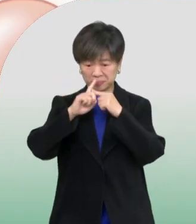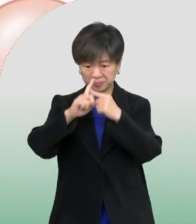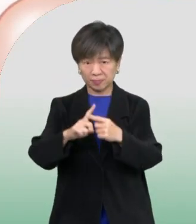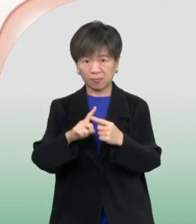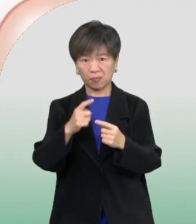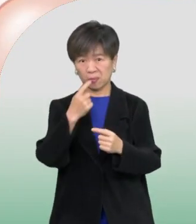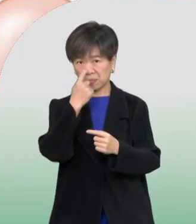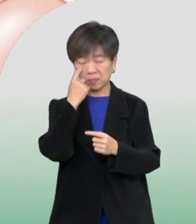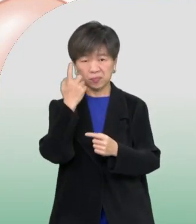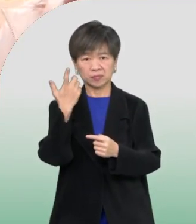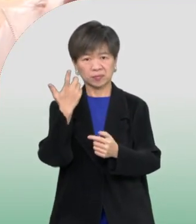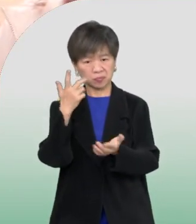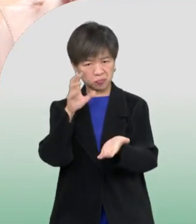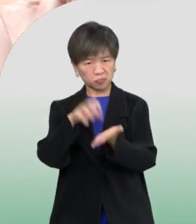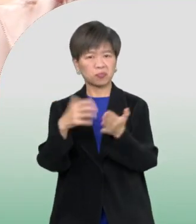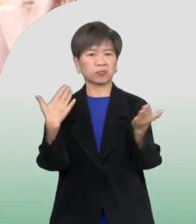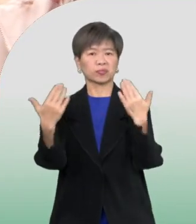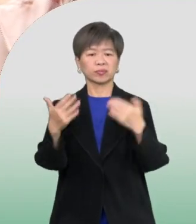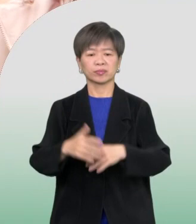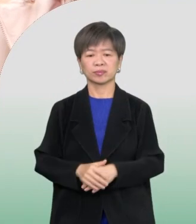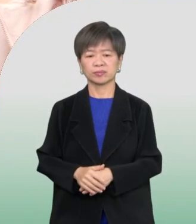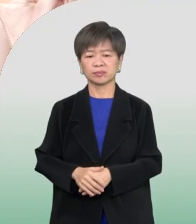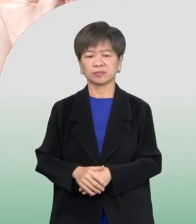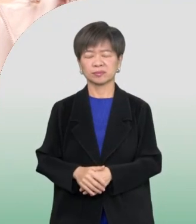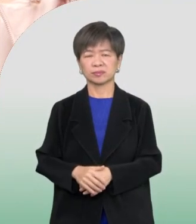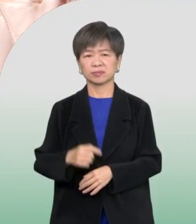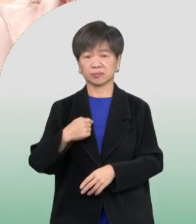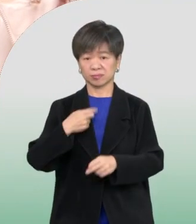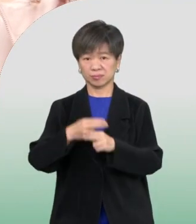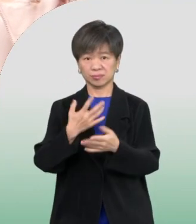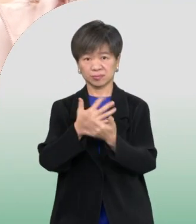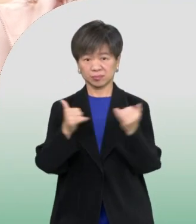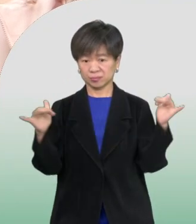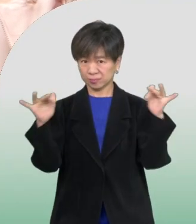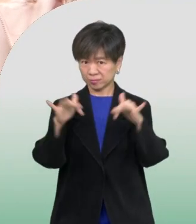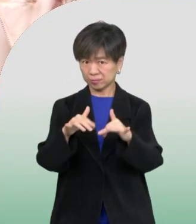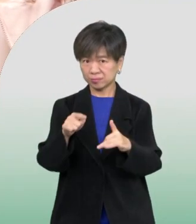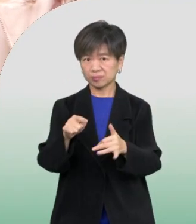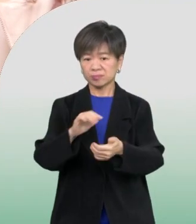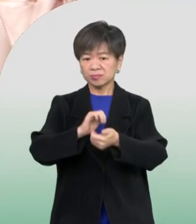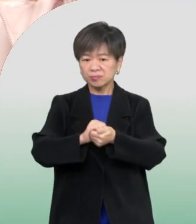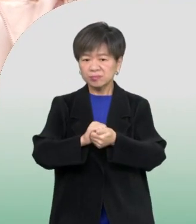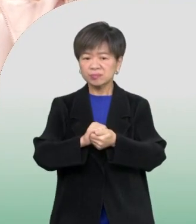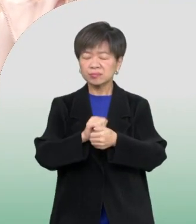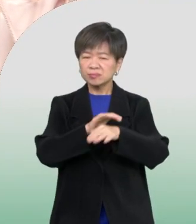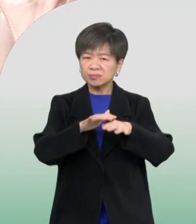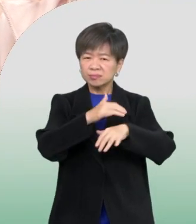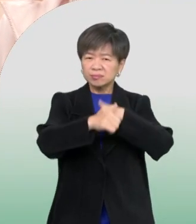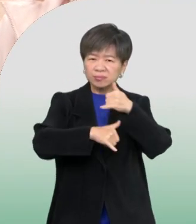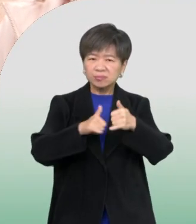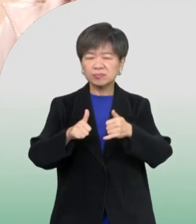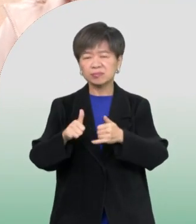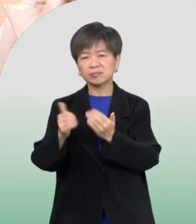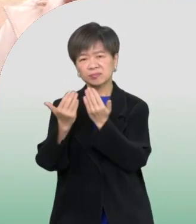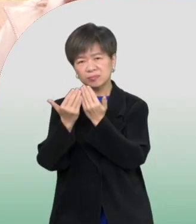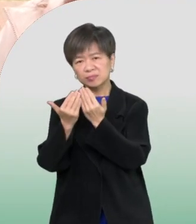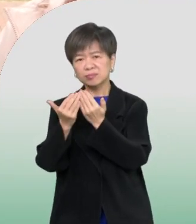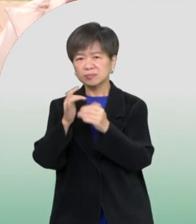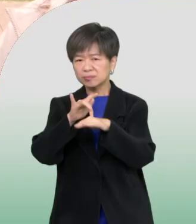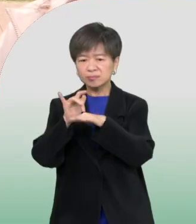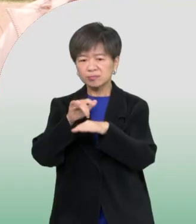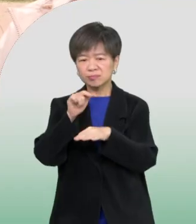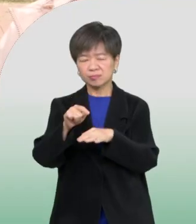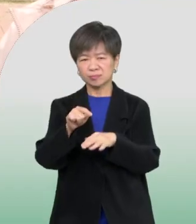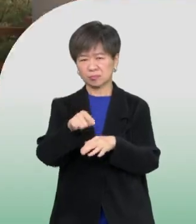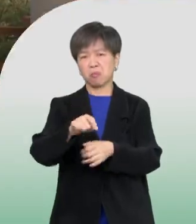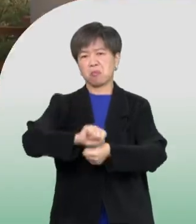就是可以看得更清楚。 所以我相信来这边学生，他们一定会有获得一些比平常生活经验、跟课本经验，还有在课堂环境里面更